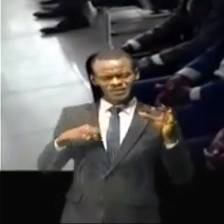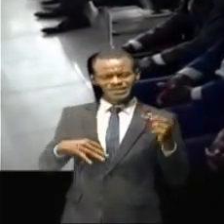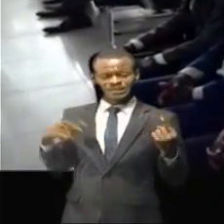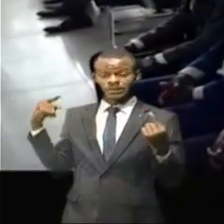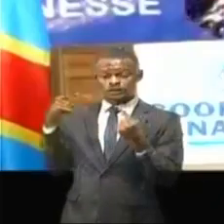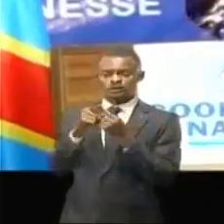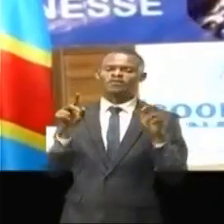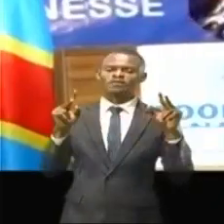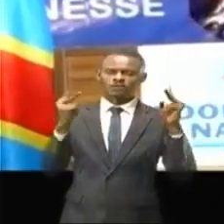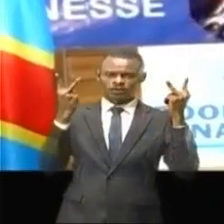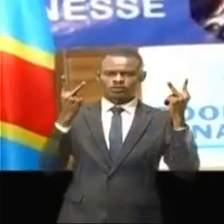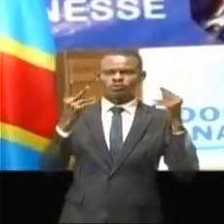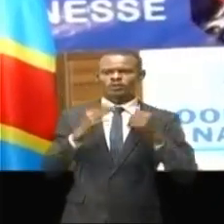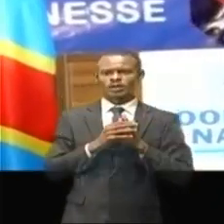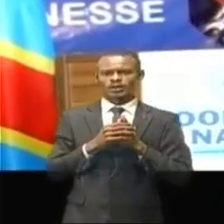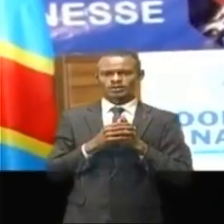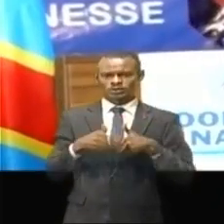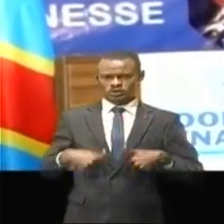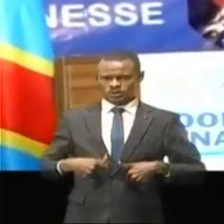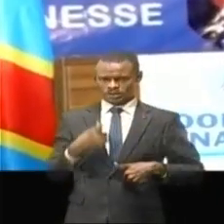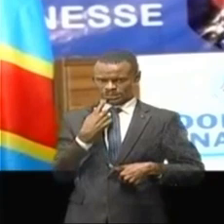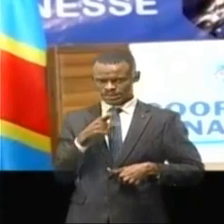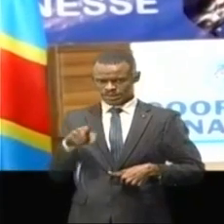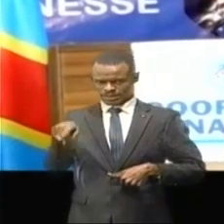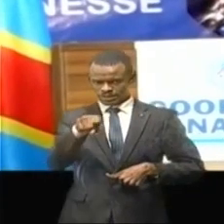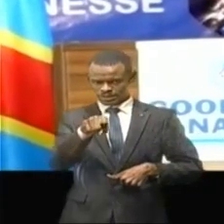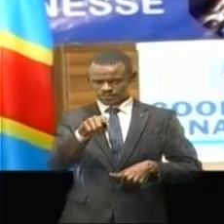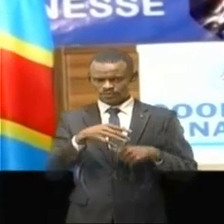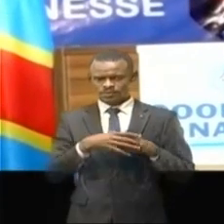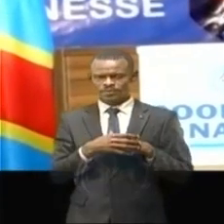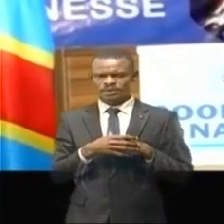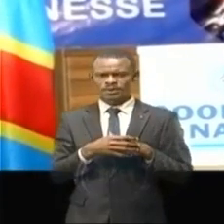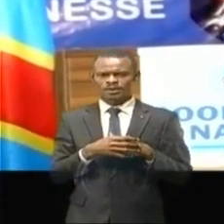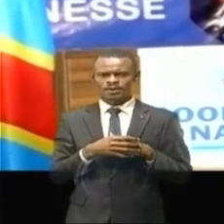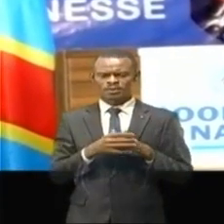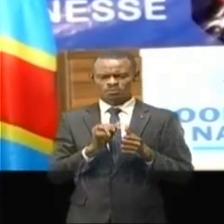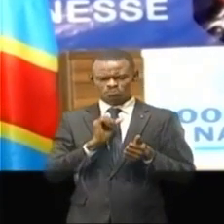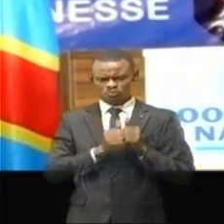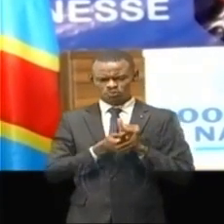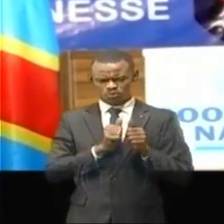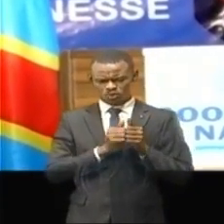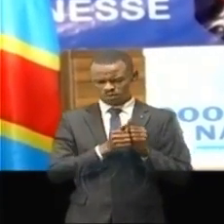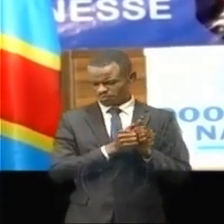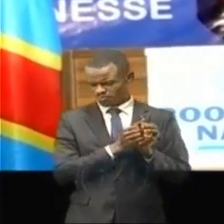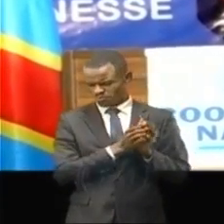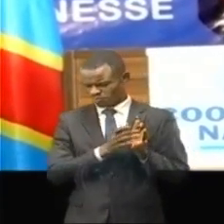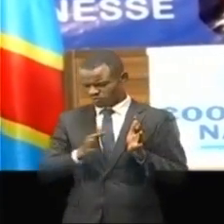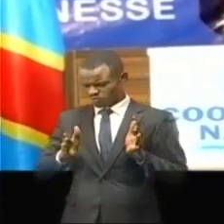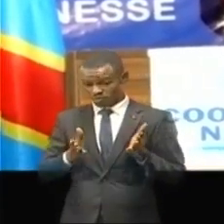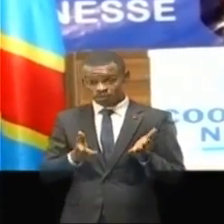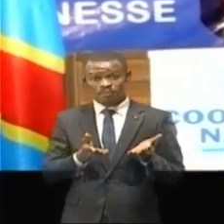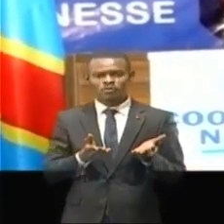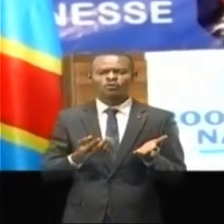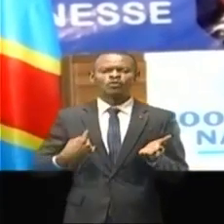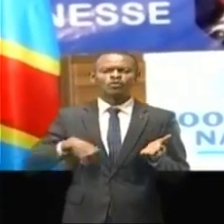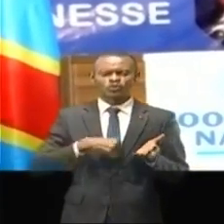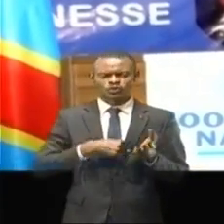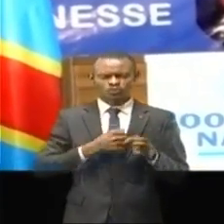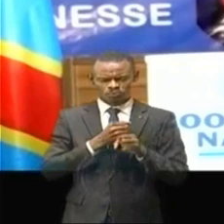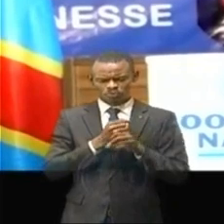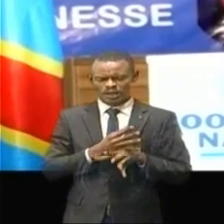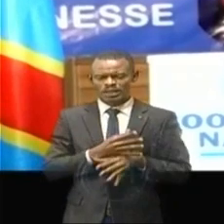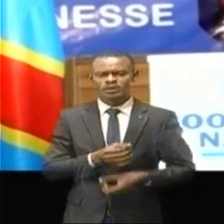Tshisekedi Tshilombo. Interpellés par les circonstances, nous nous engageons à être les porte-étendards de la